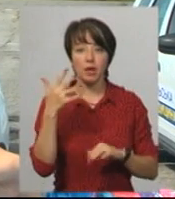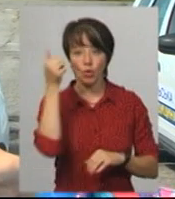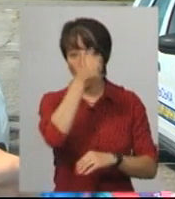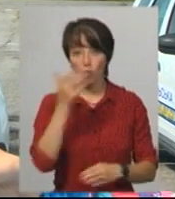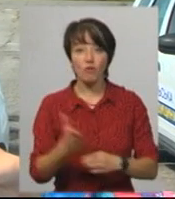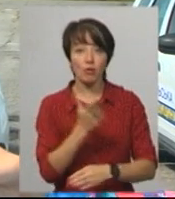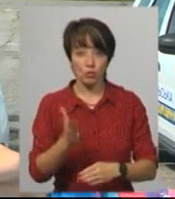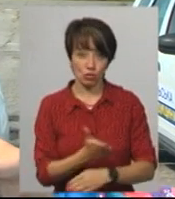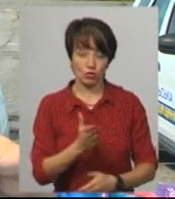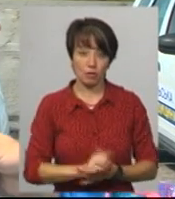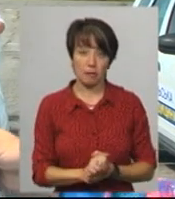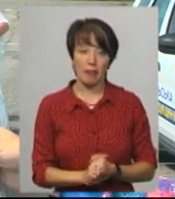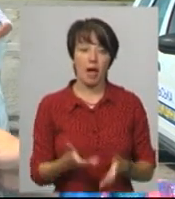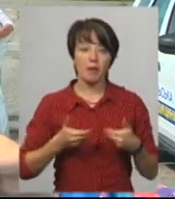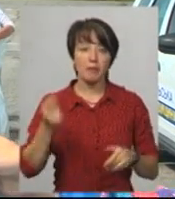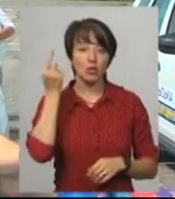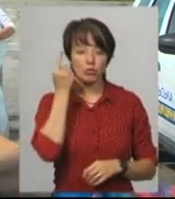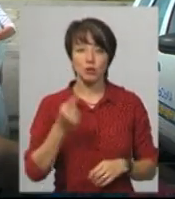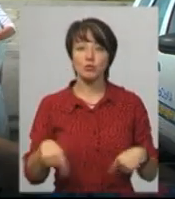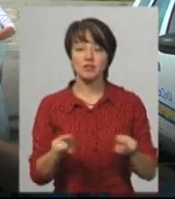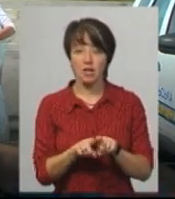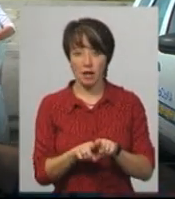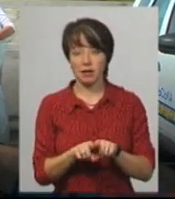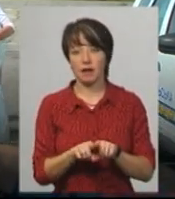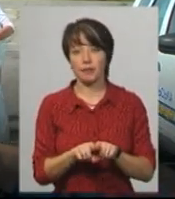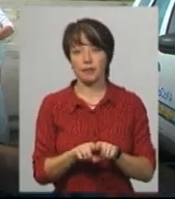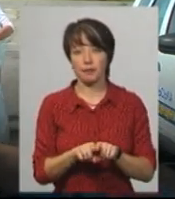1985 року випуску. Ми думаємо, що все-таки